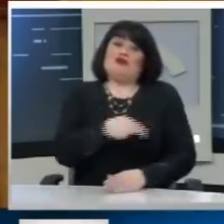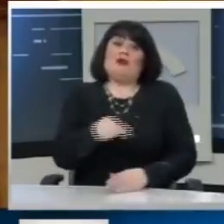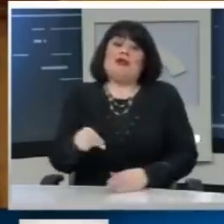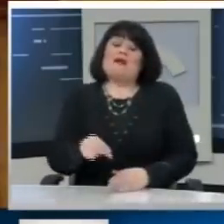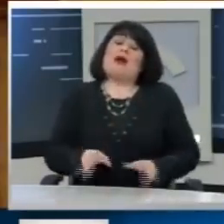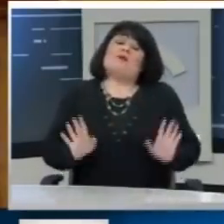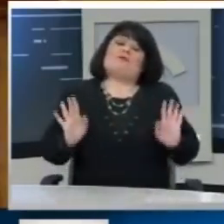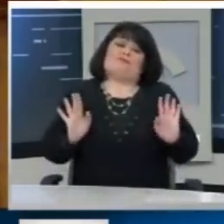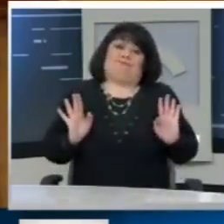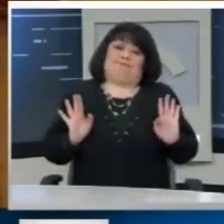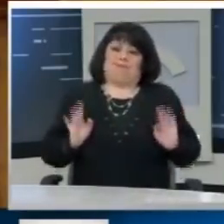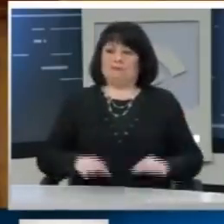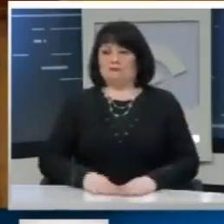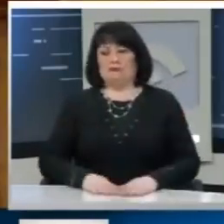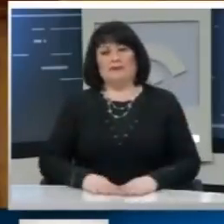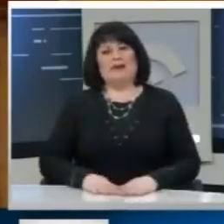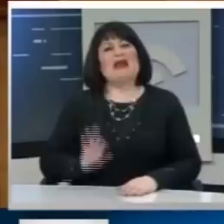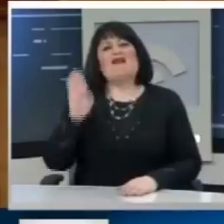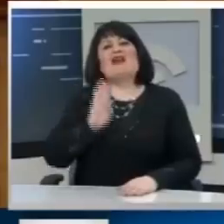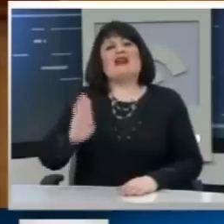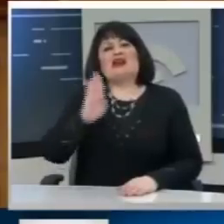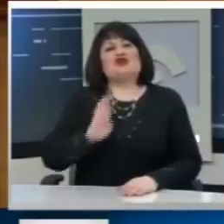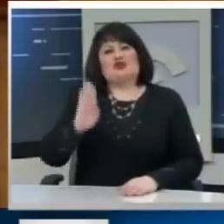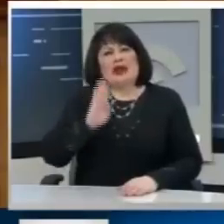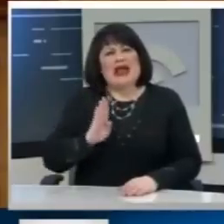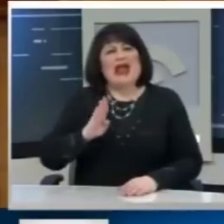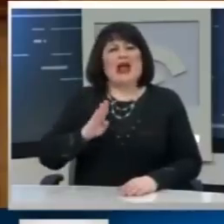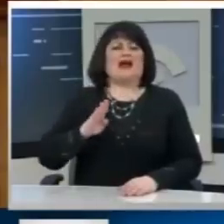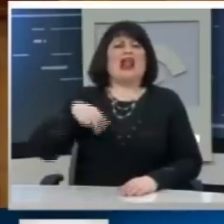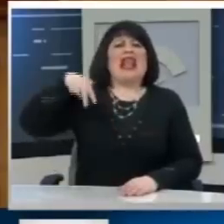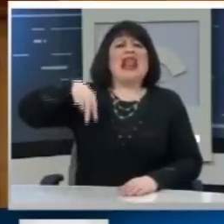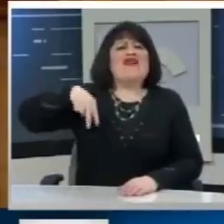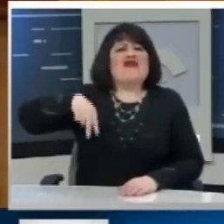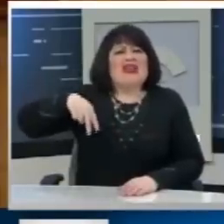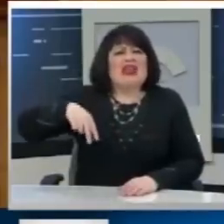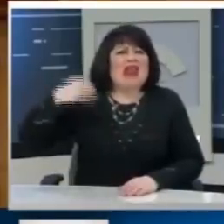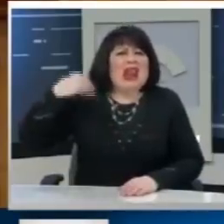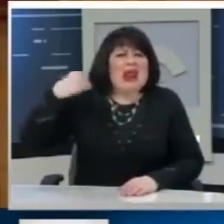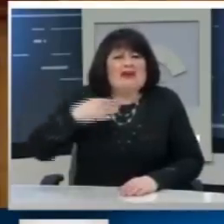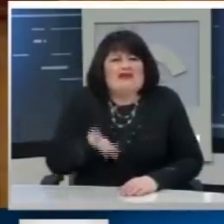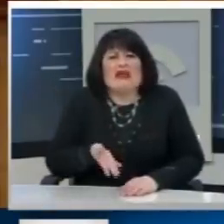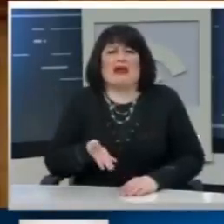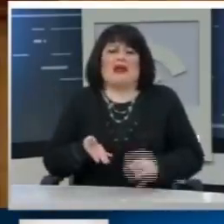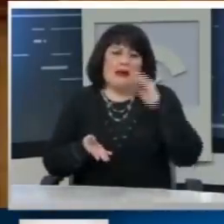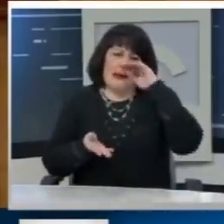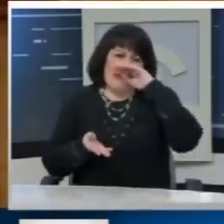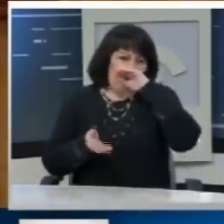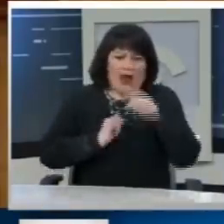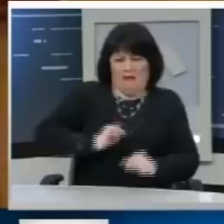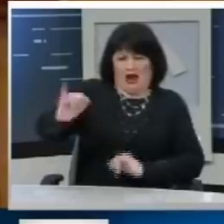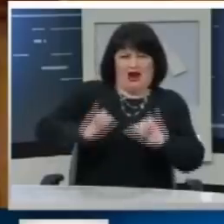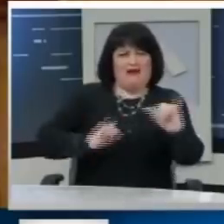μιλήσει για γερμανικές αποζημιώσεις. Ενώ για τη Βενεζουέλα, ενώ για τη Λιβύη, ενώ για την Κούβα, ενώ για ό,τι συμβαίνει στην άκρη του